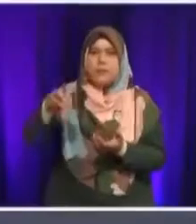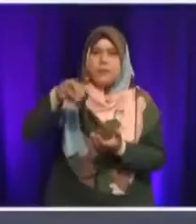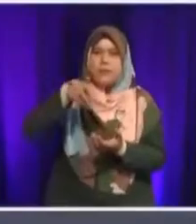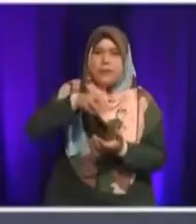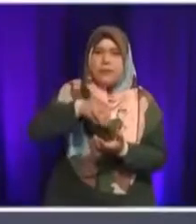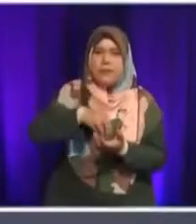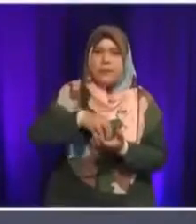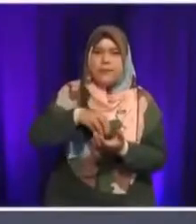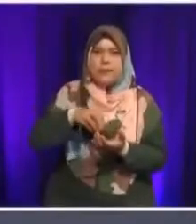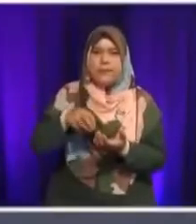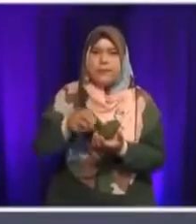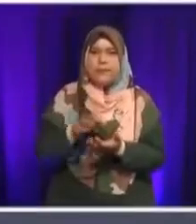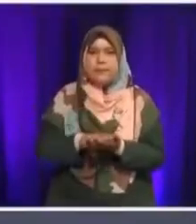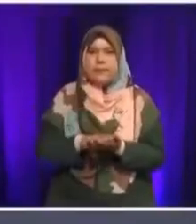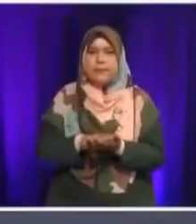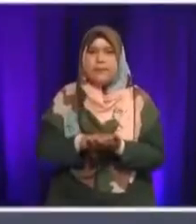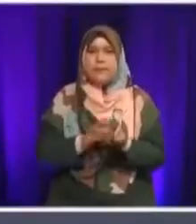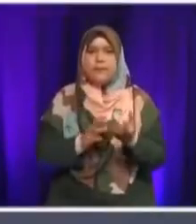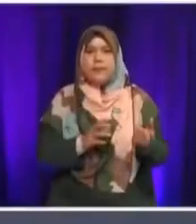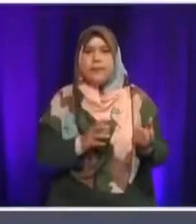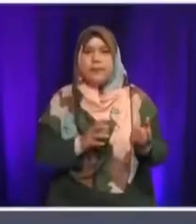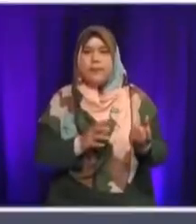Chong kertas seperti itu Biarkanlah